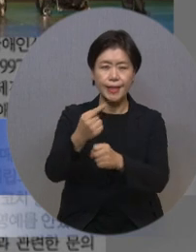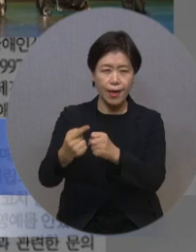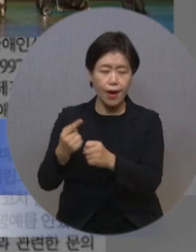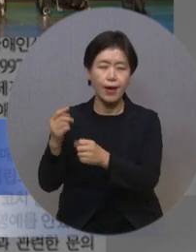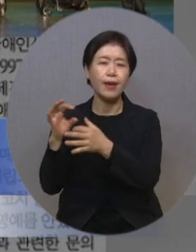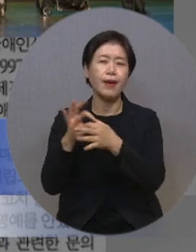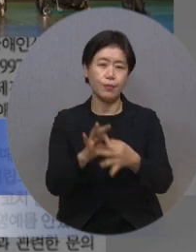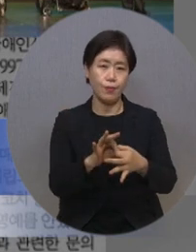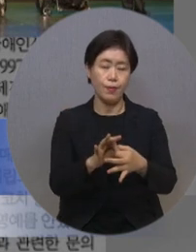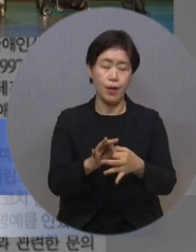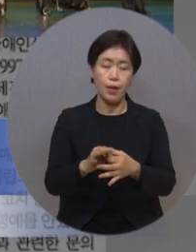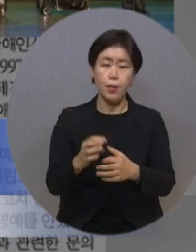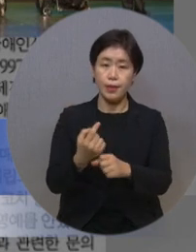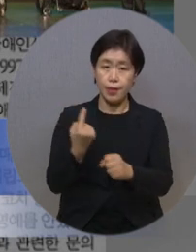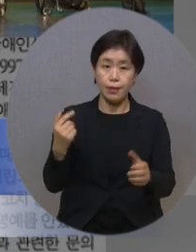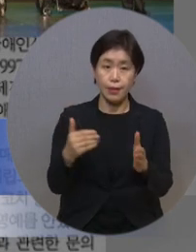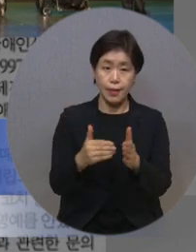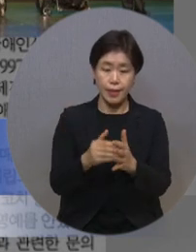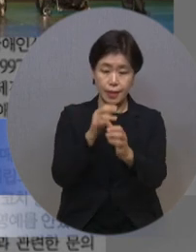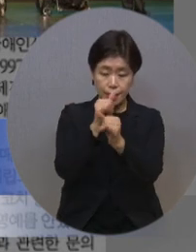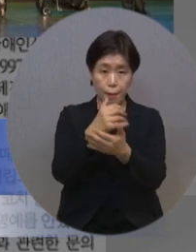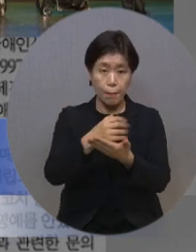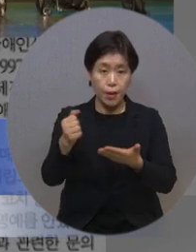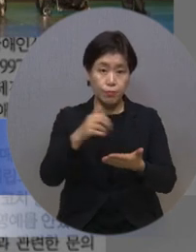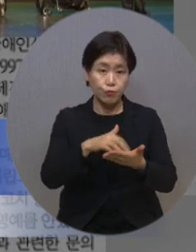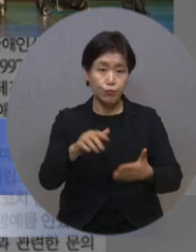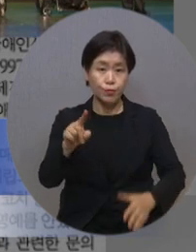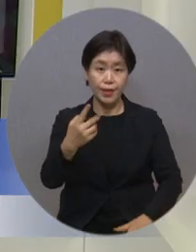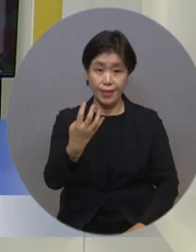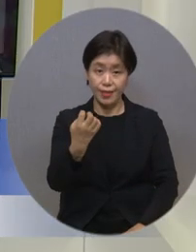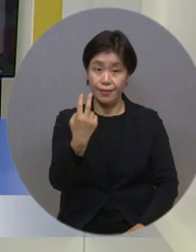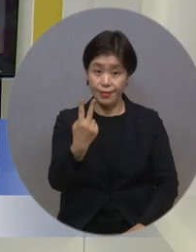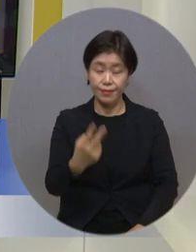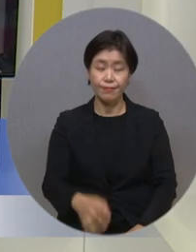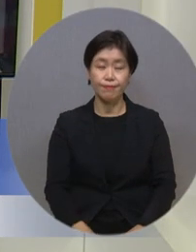지난해까지 100 42명이 수상의 영예를 안았습니다